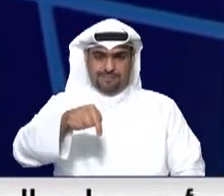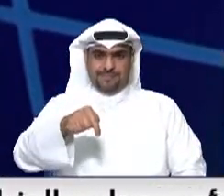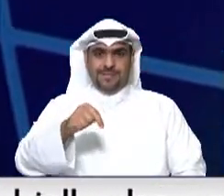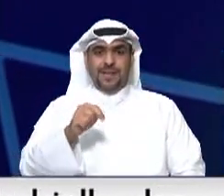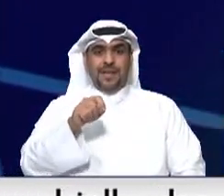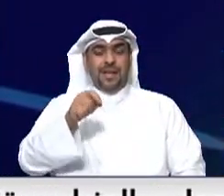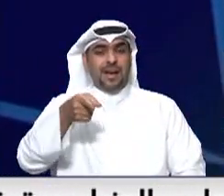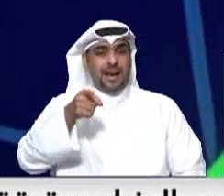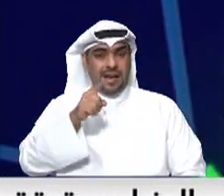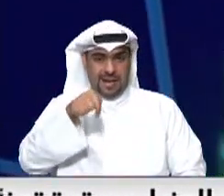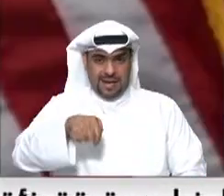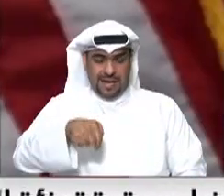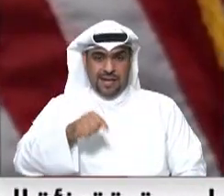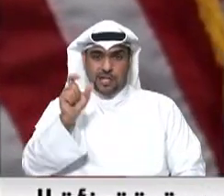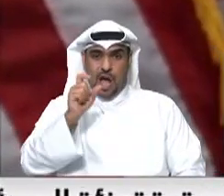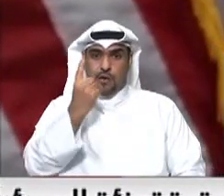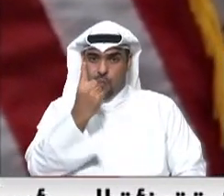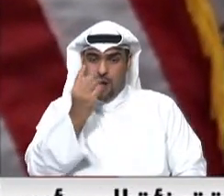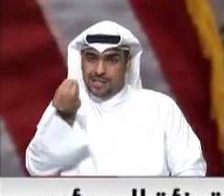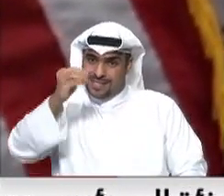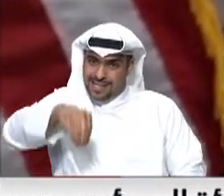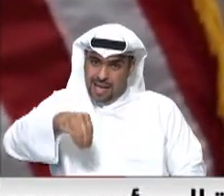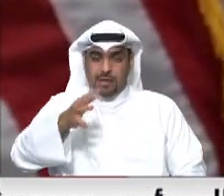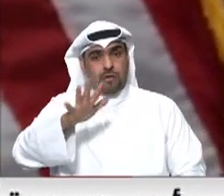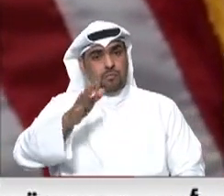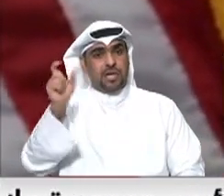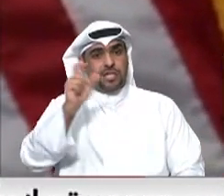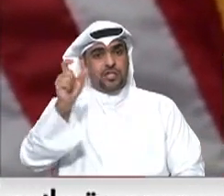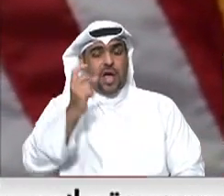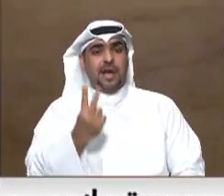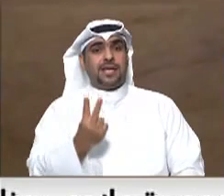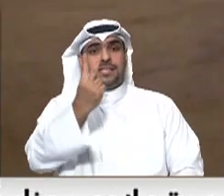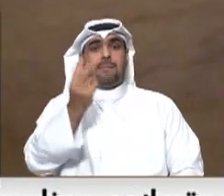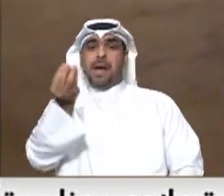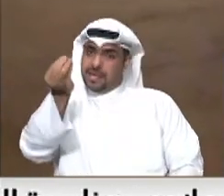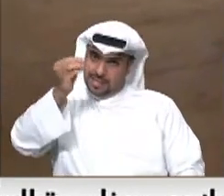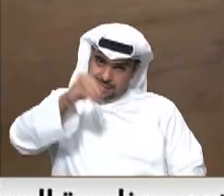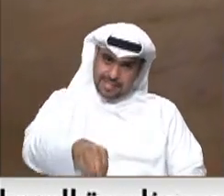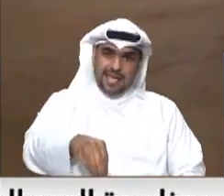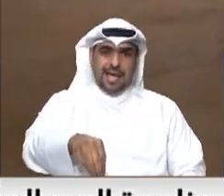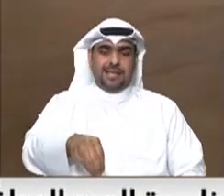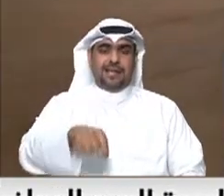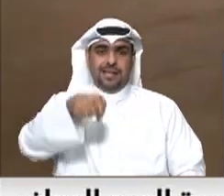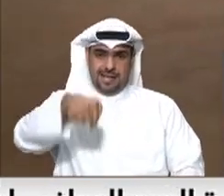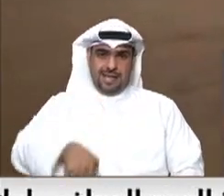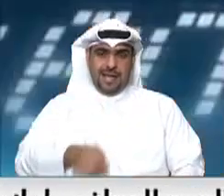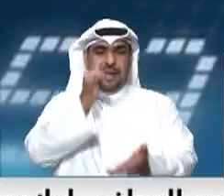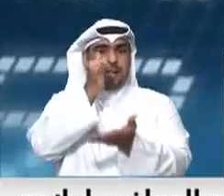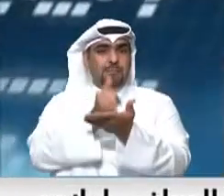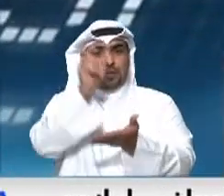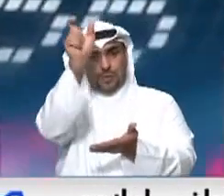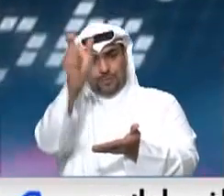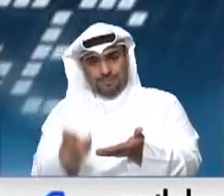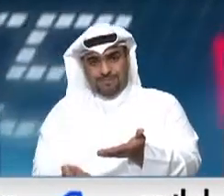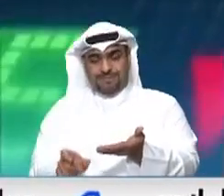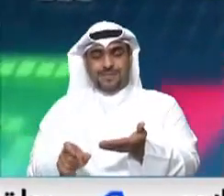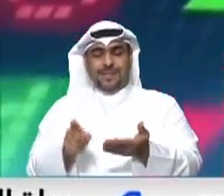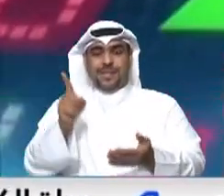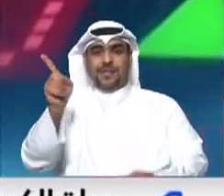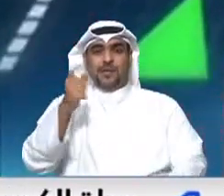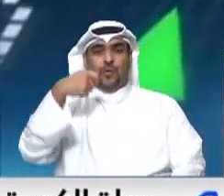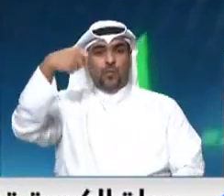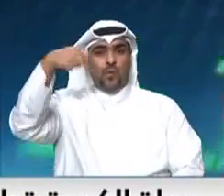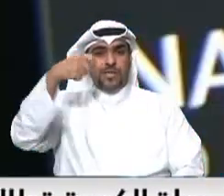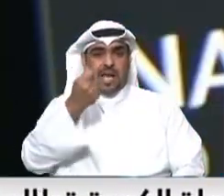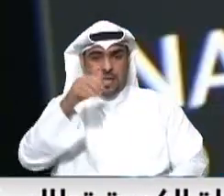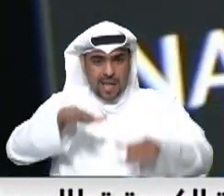يتفق مع تصريحات رئيس بنك الاحتياطي الفيدرالي والتصريحات العامه لمسؤول الاحتياط الفيدرالي انها ايضا وجه ه نظر